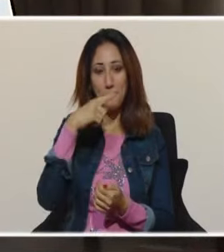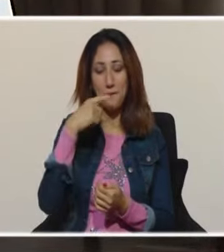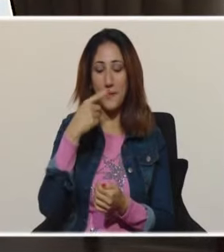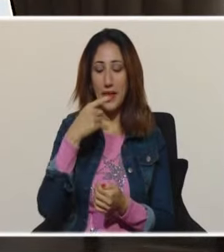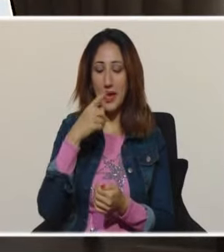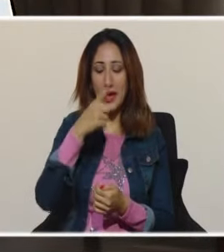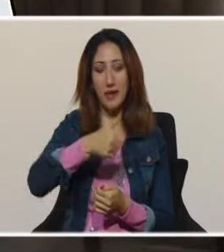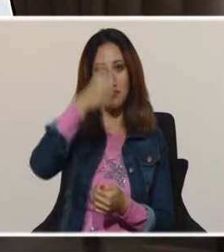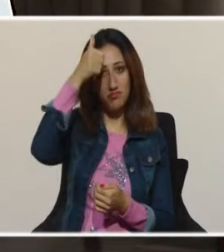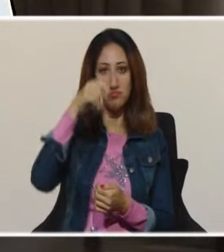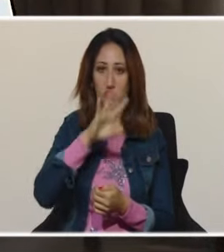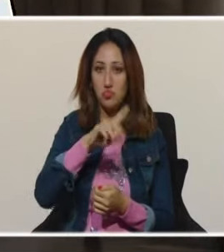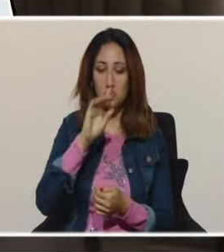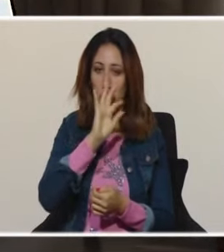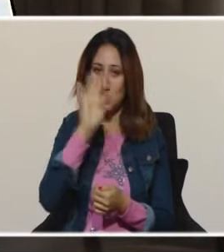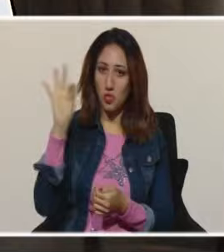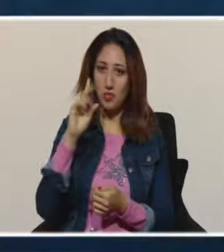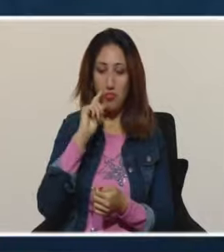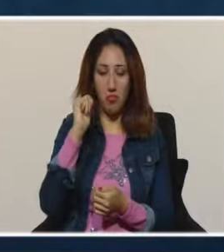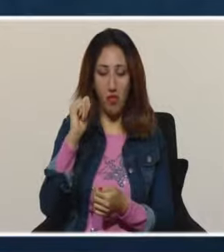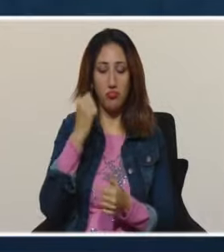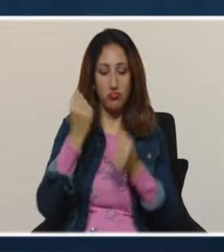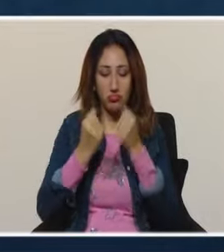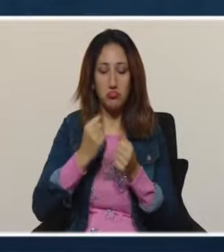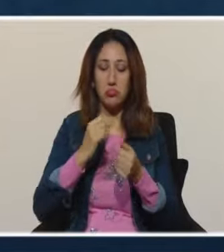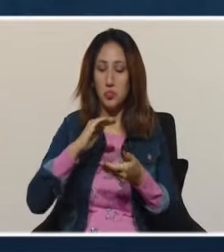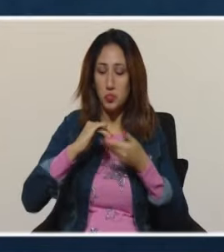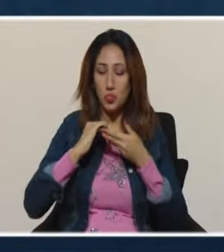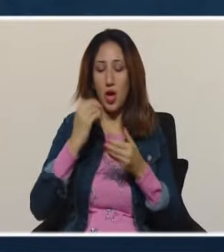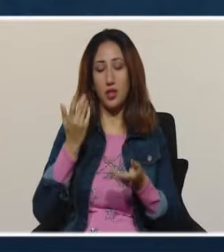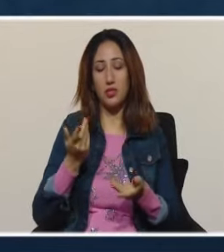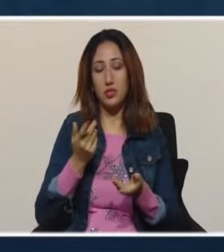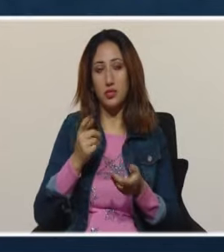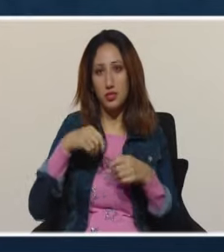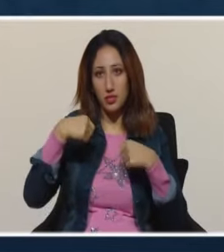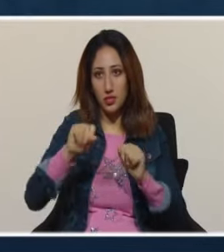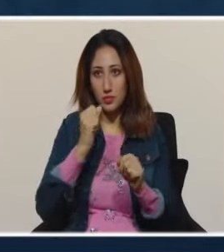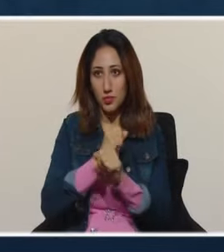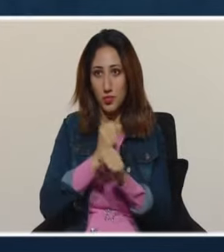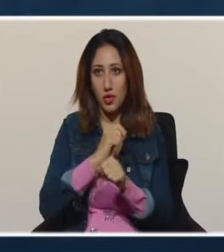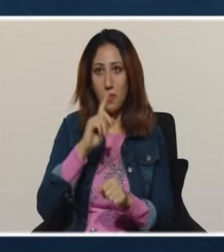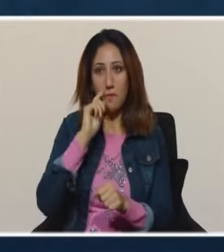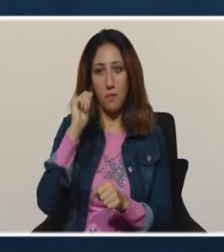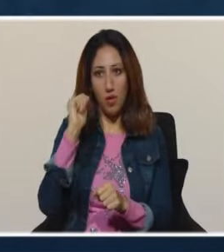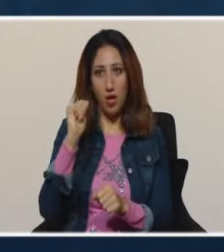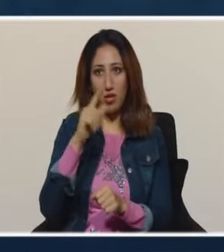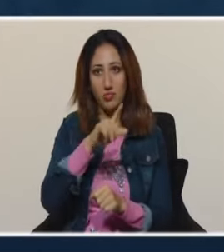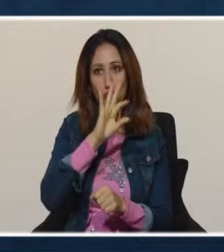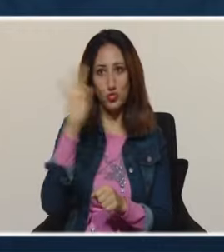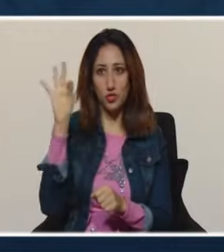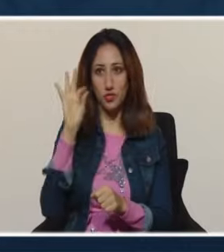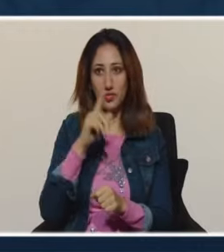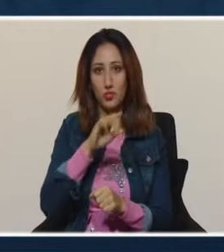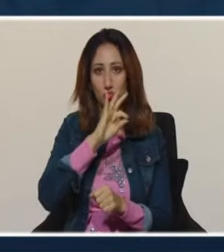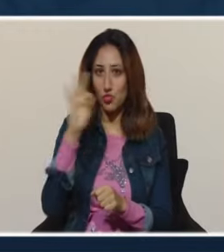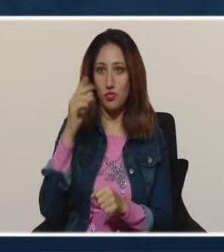نورة احسن واحدة بصراحة يعني، واجدع واحدة وواحدة بنت راجل بصراحة، وهي